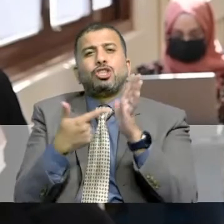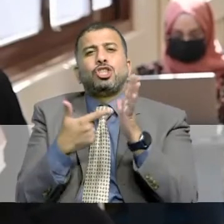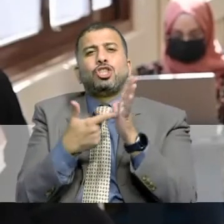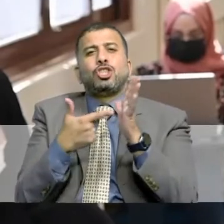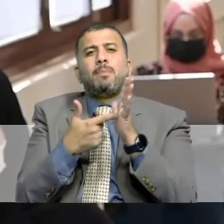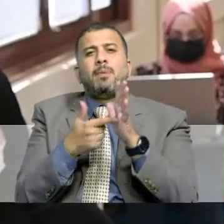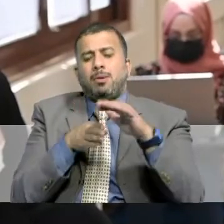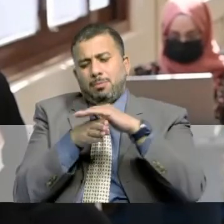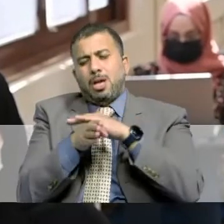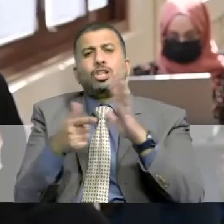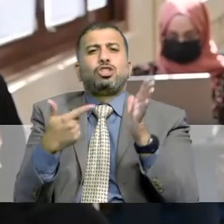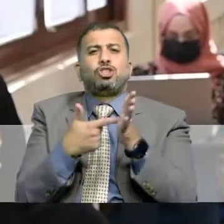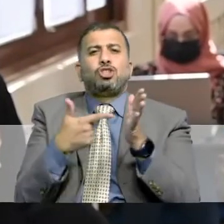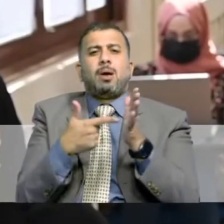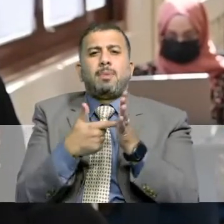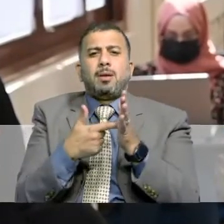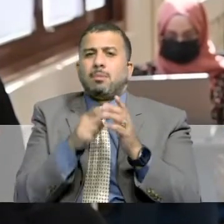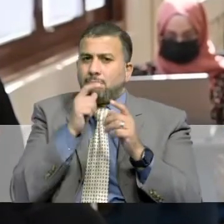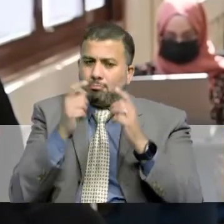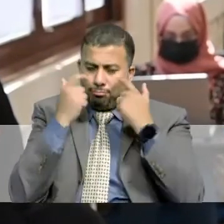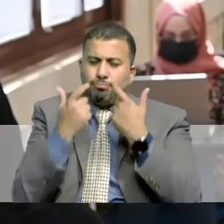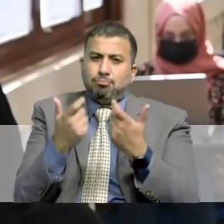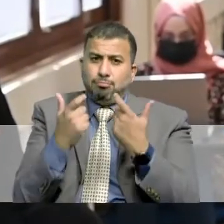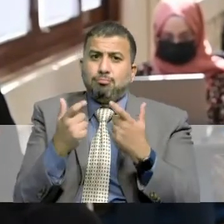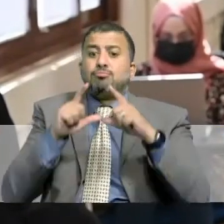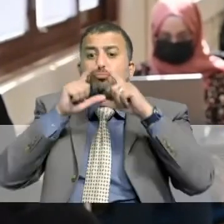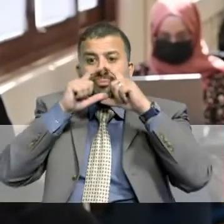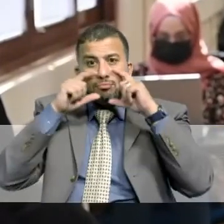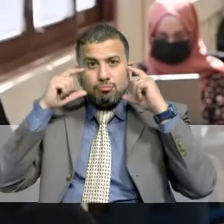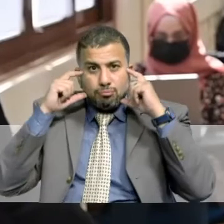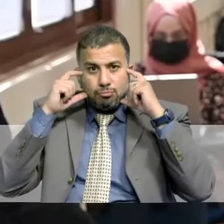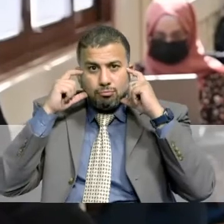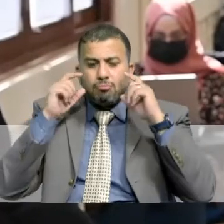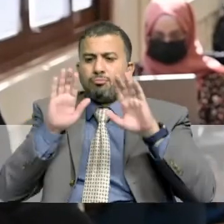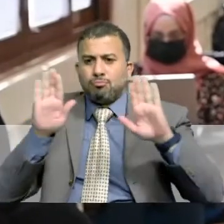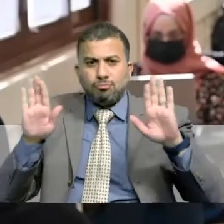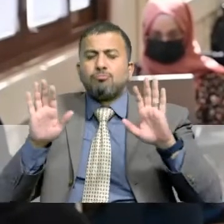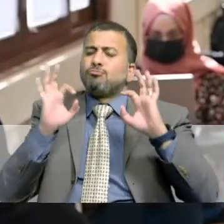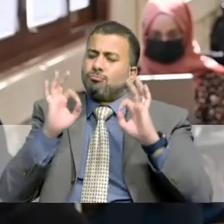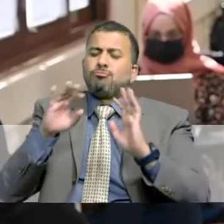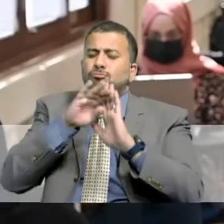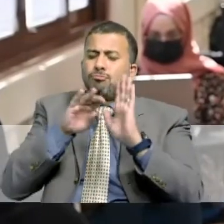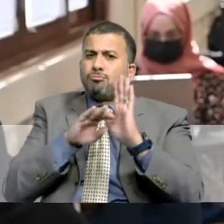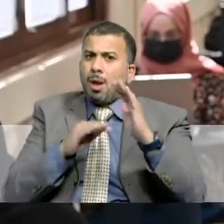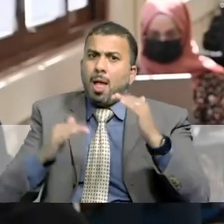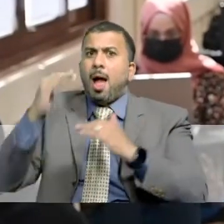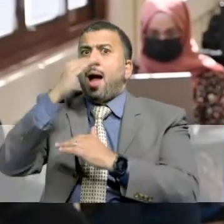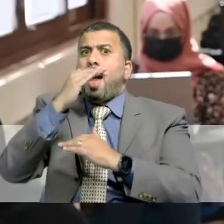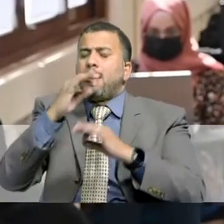داخل الحرم الجامعي، أخذين بنظر الاعتبار الإجراءات الاحترازية والصحية كلها بدقة عالية